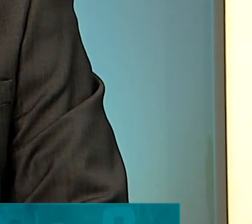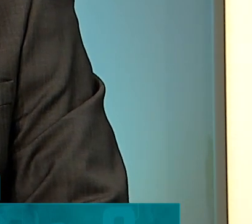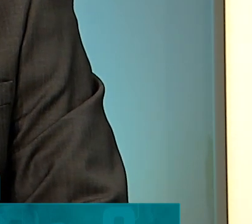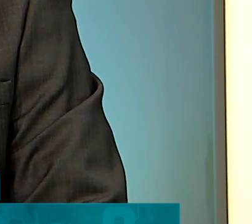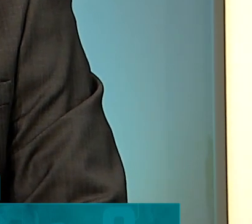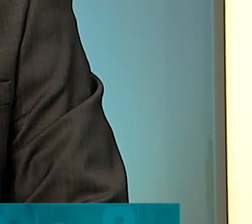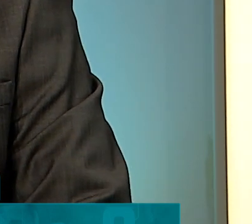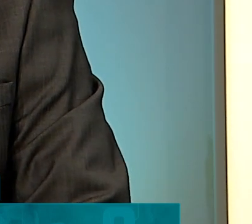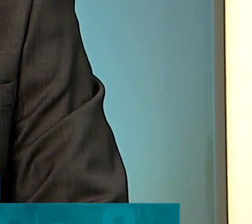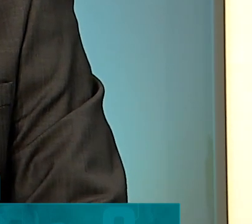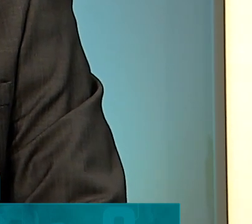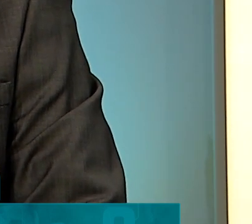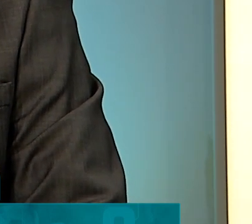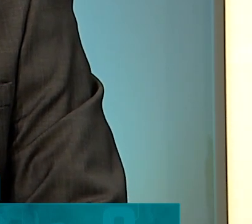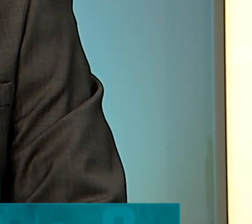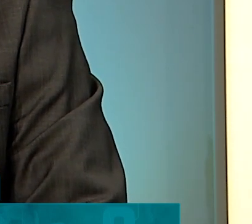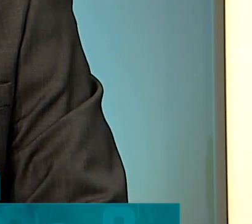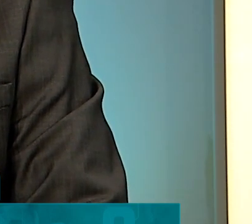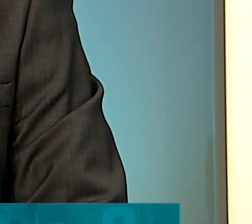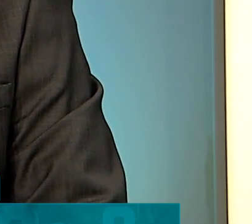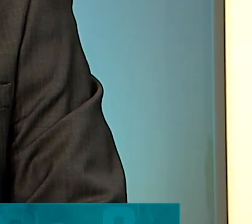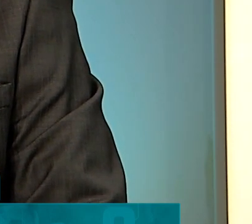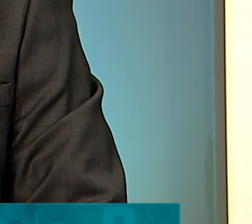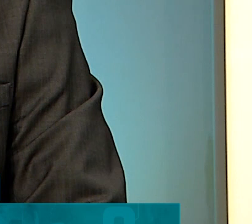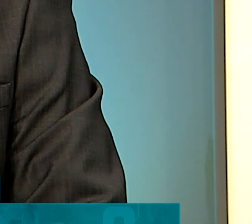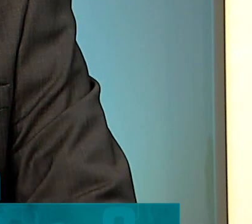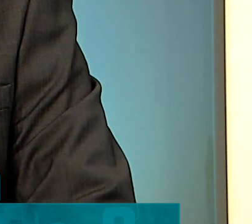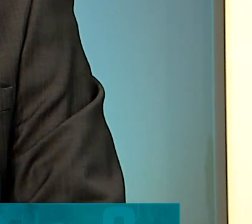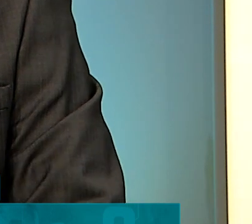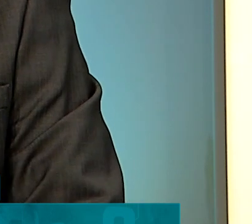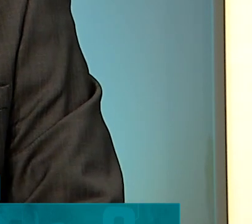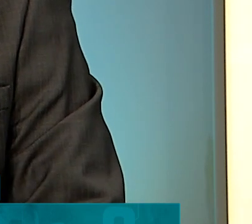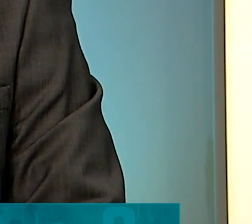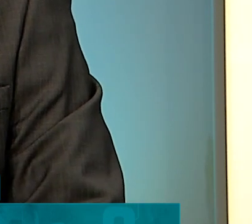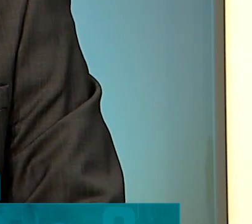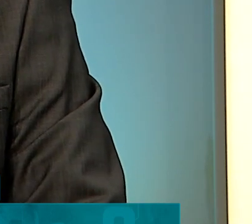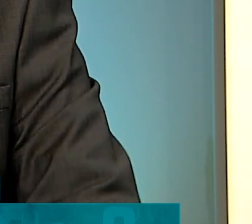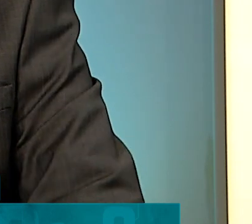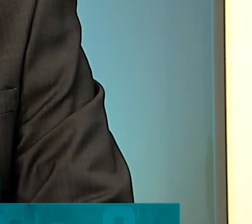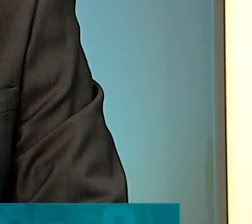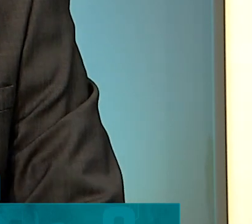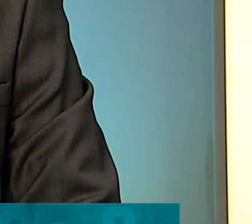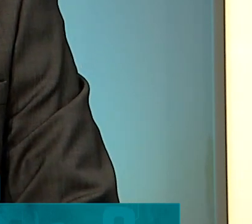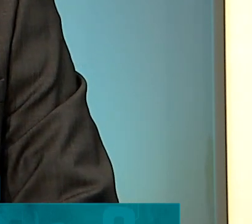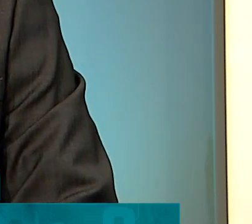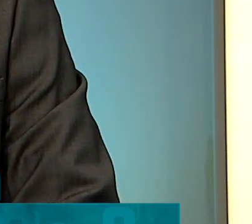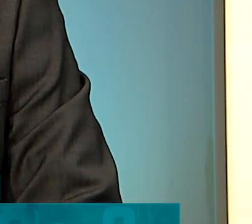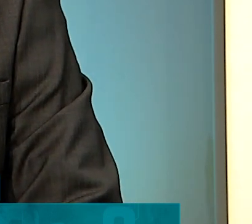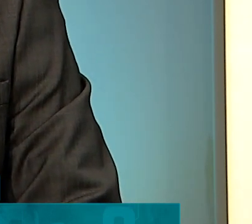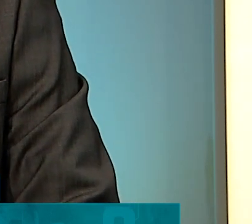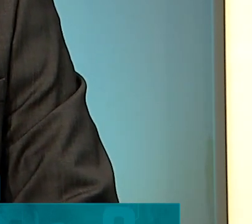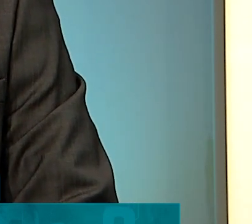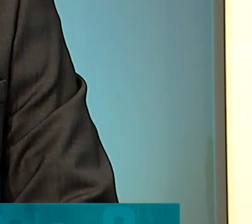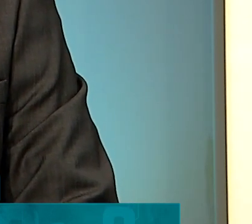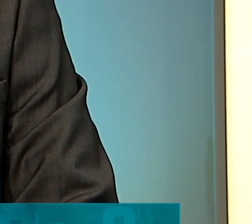Men hacca volem yar fıss ve mi ya su Karaca Köyü wat led gu10 mu Kim Hacı